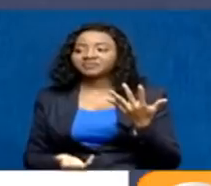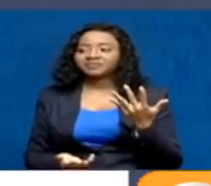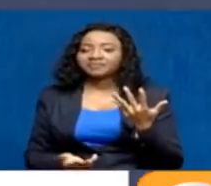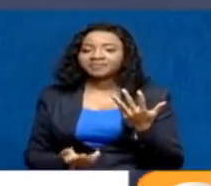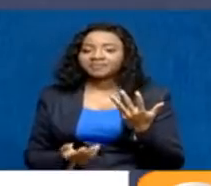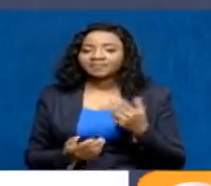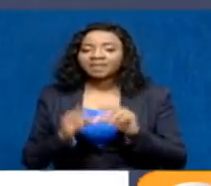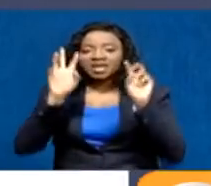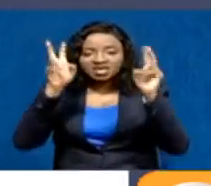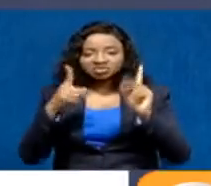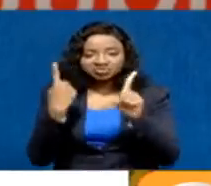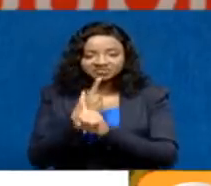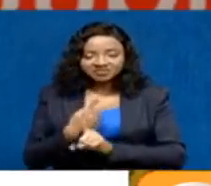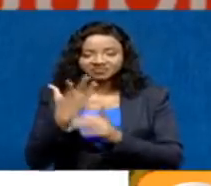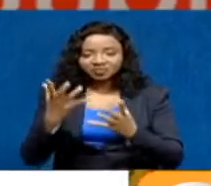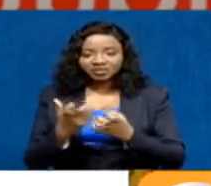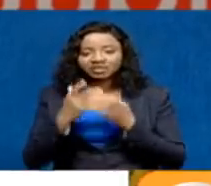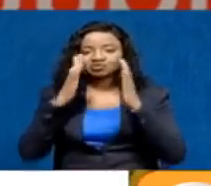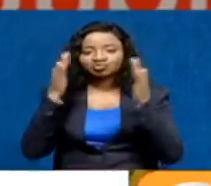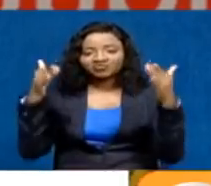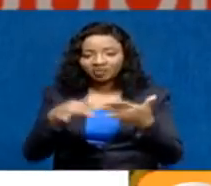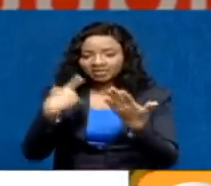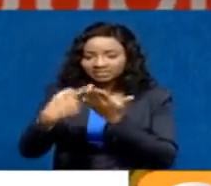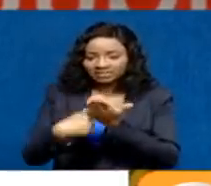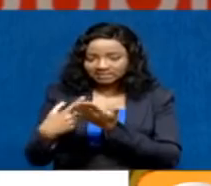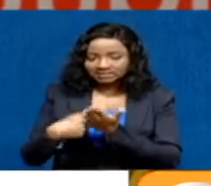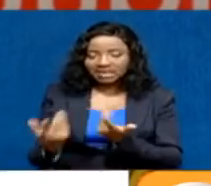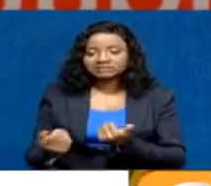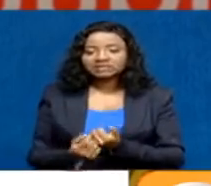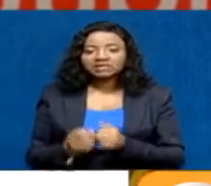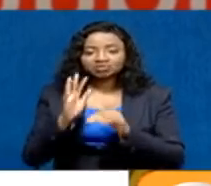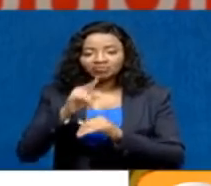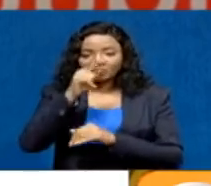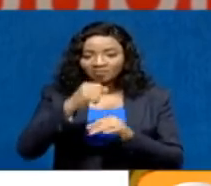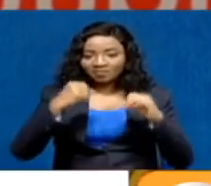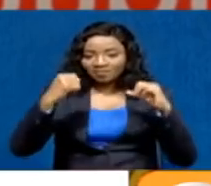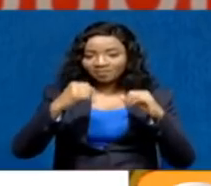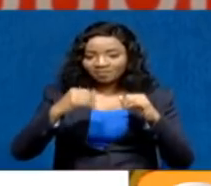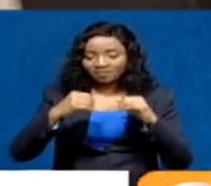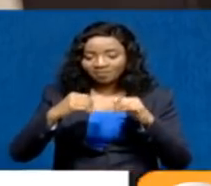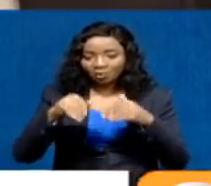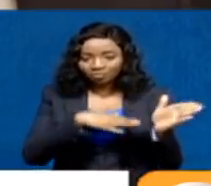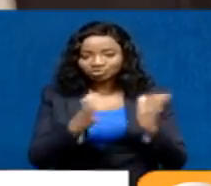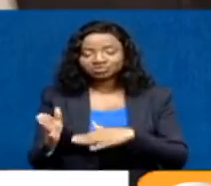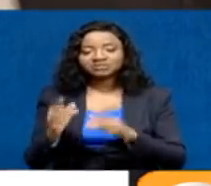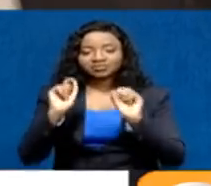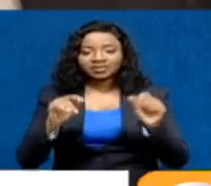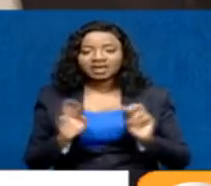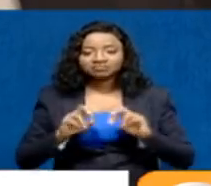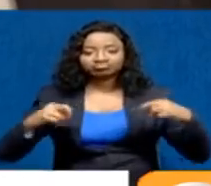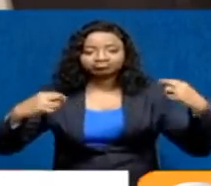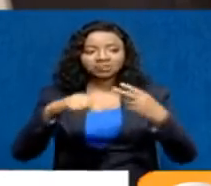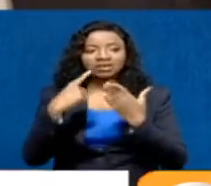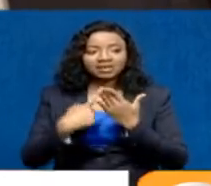ipatiwe kipaumbele, na mkataba huu umefungua milango ya mazungumzo. The